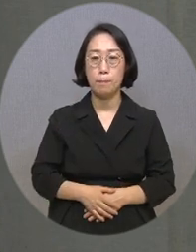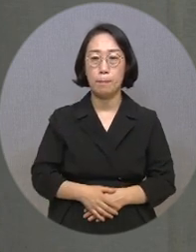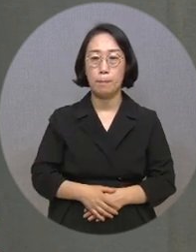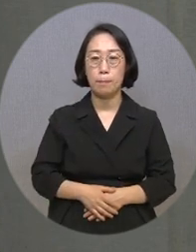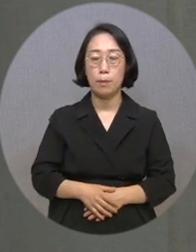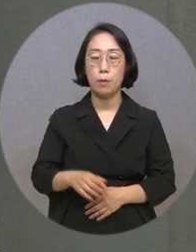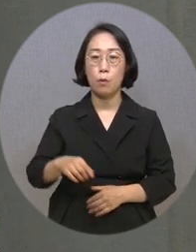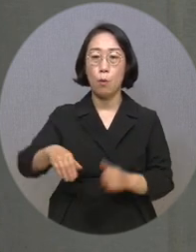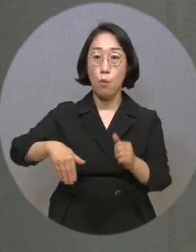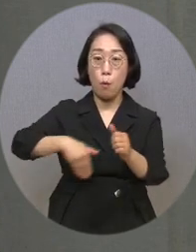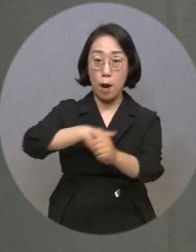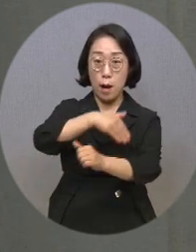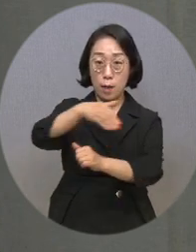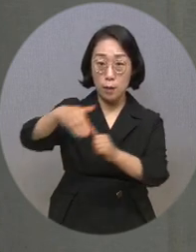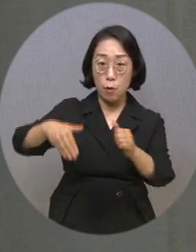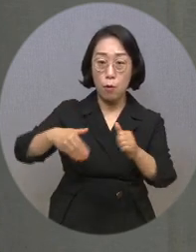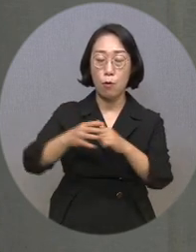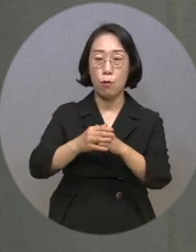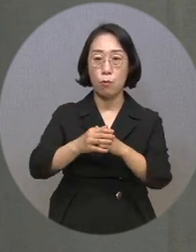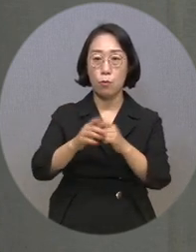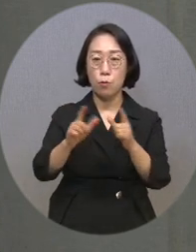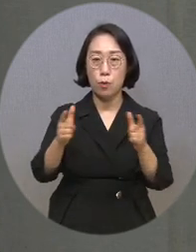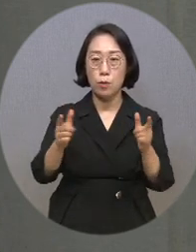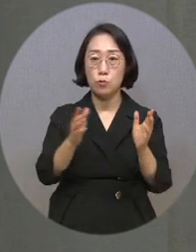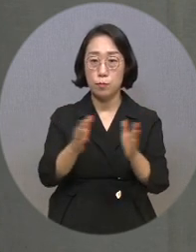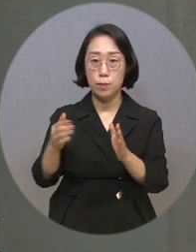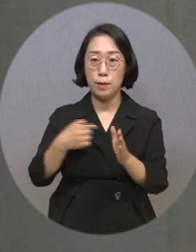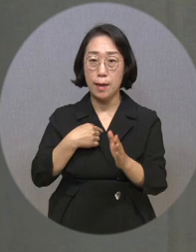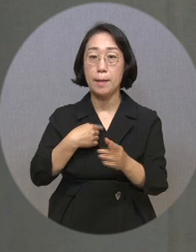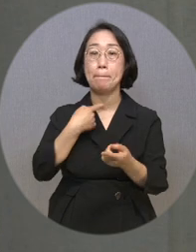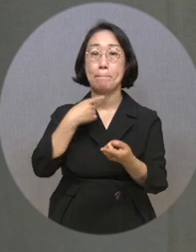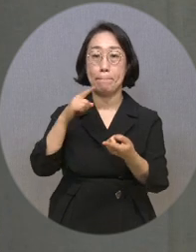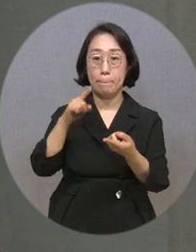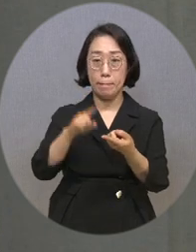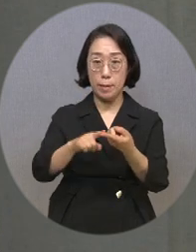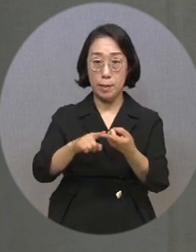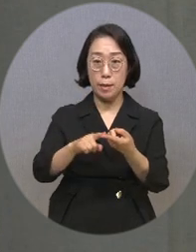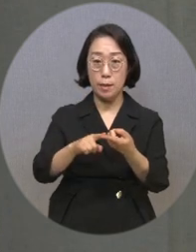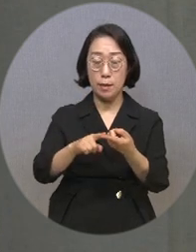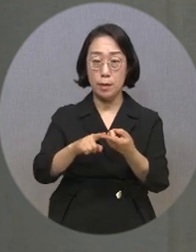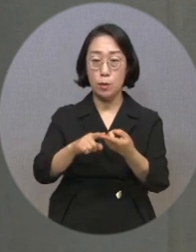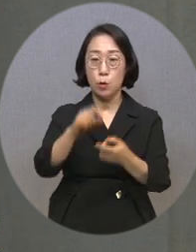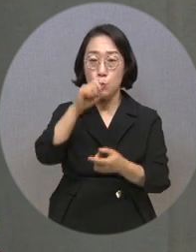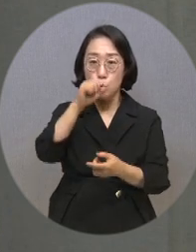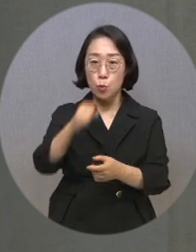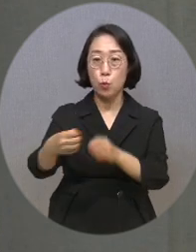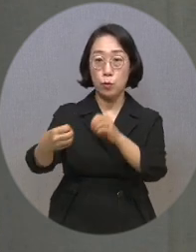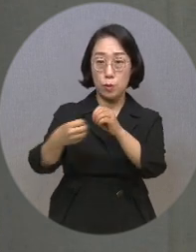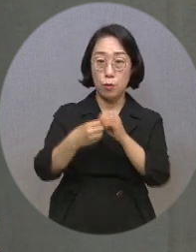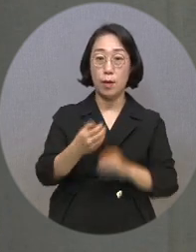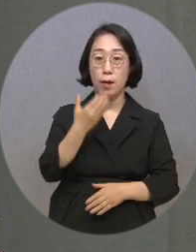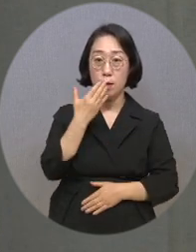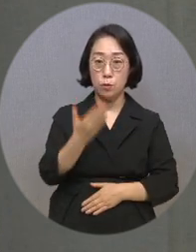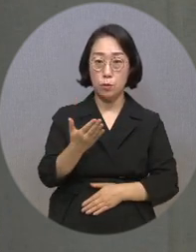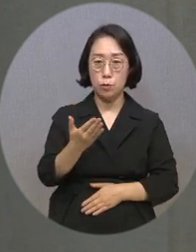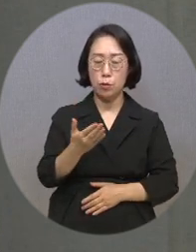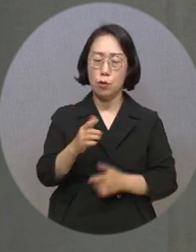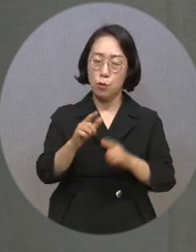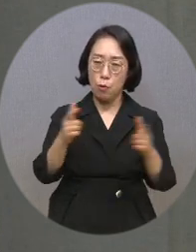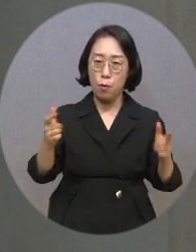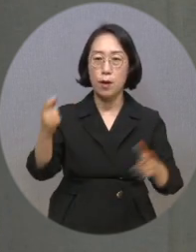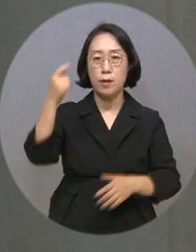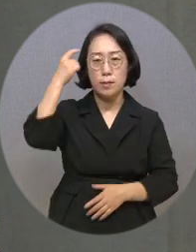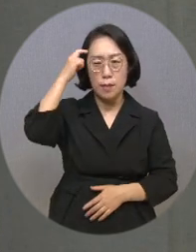환경 조화가 자기에게 좋은 변화를 줄 수 있을까 등등 여러 가지